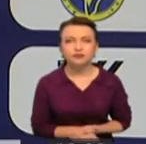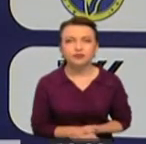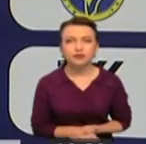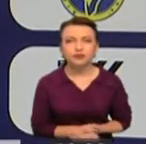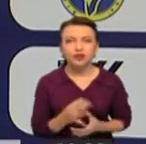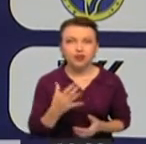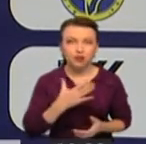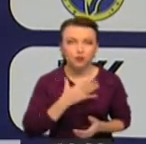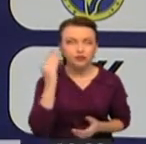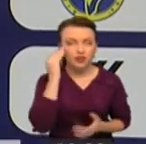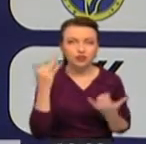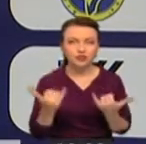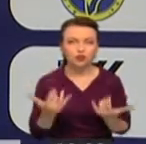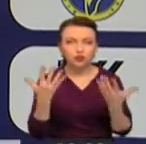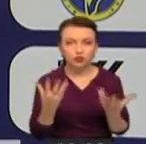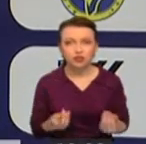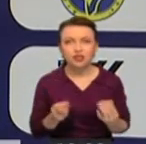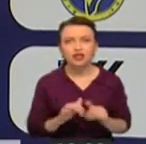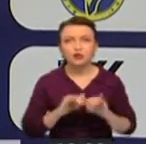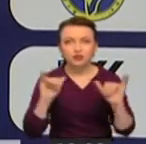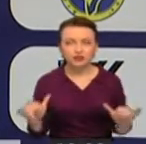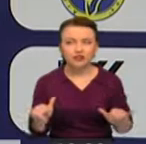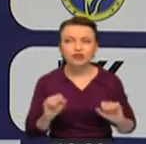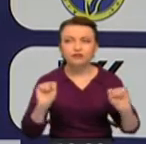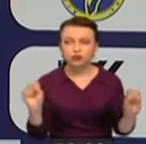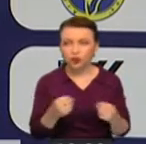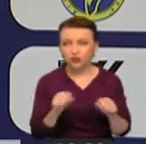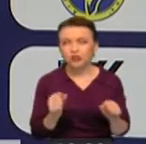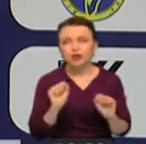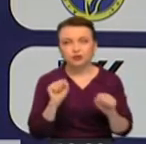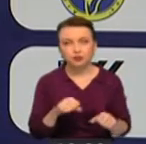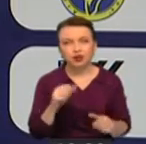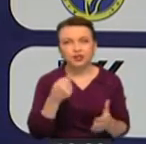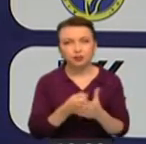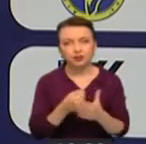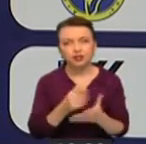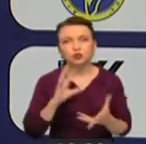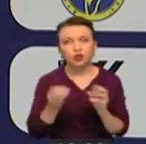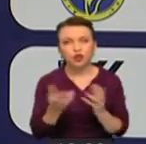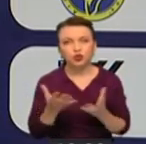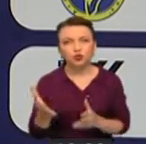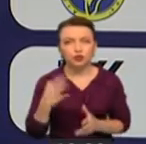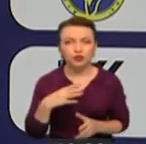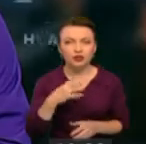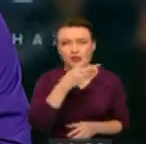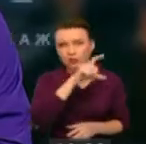на мой взгляд, на сегодняшний день превосходя в скорости, мы смогли добиться того результата, который был на